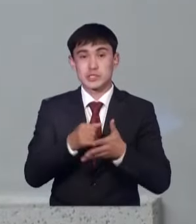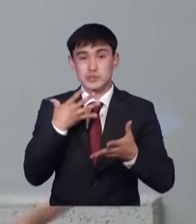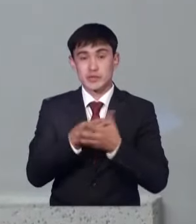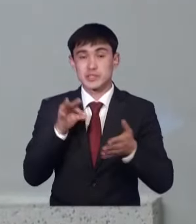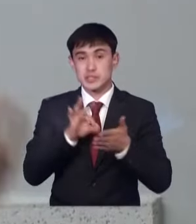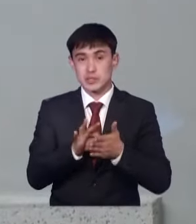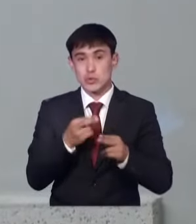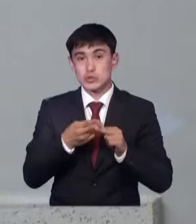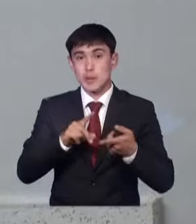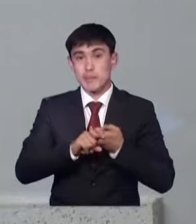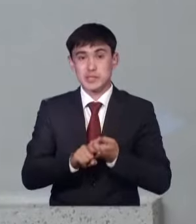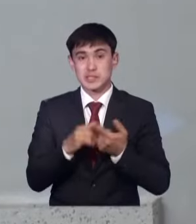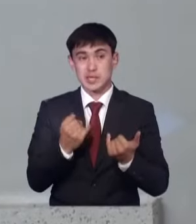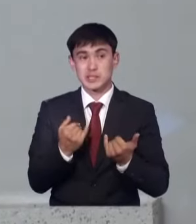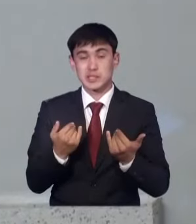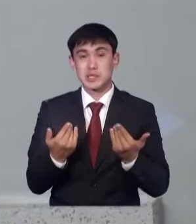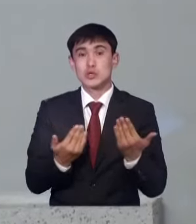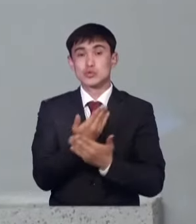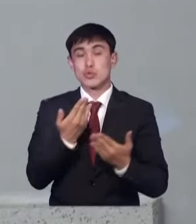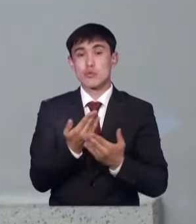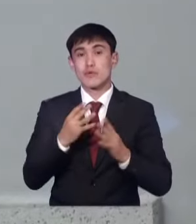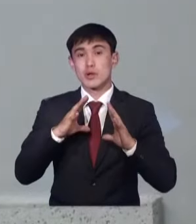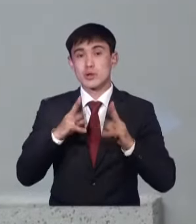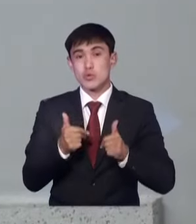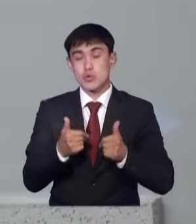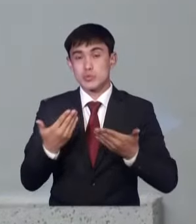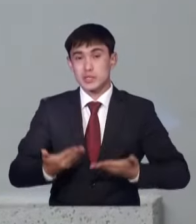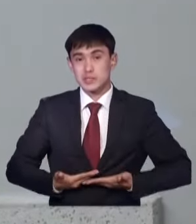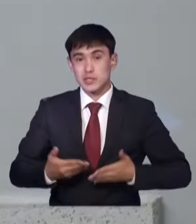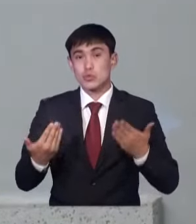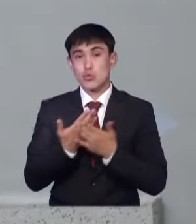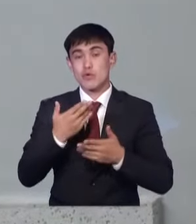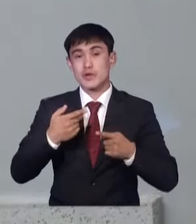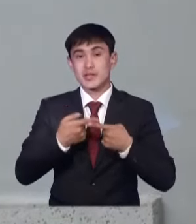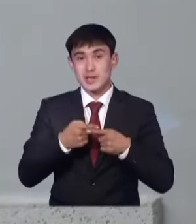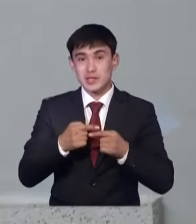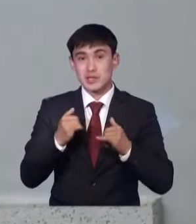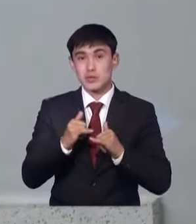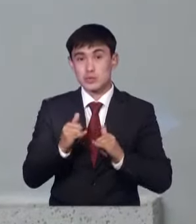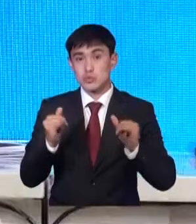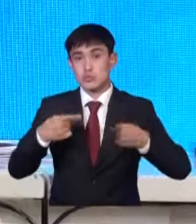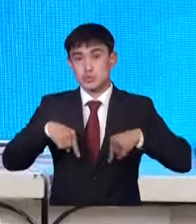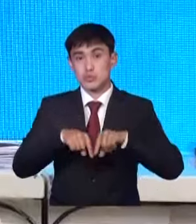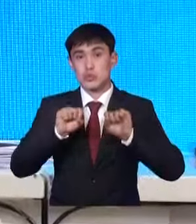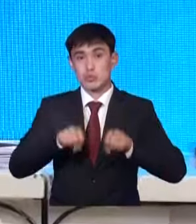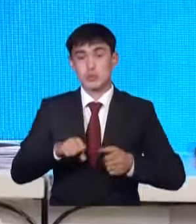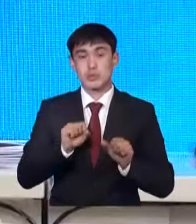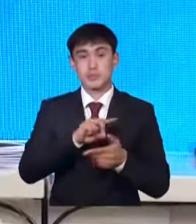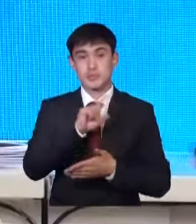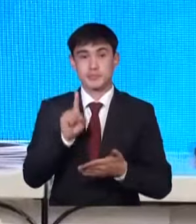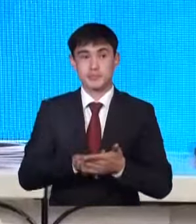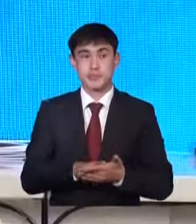қазіргі заманға сай, заман ағымына сай, жалпы техника секілді үйірмелердің санын көбейту жоспарлана ма? Тегін